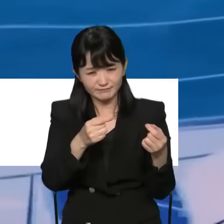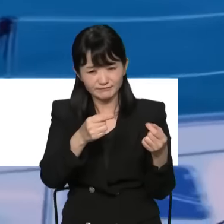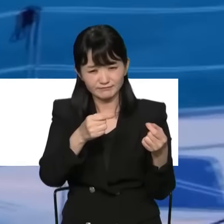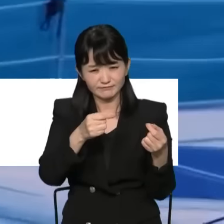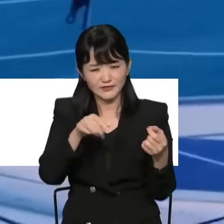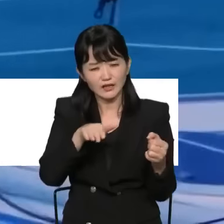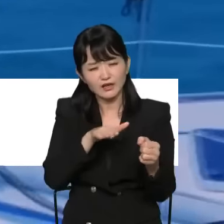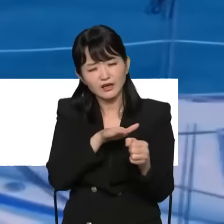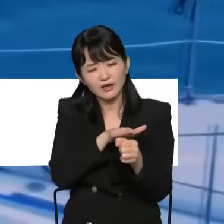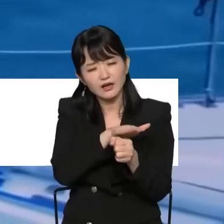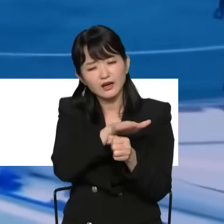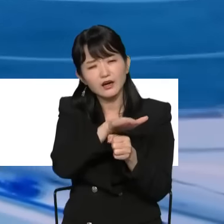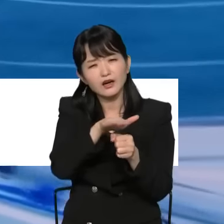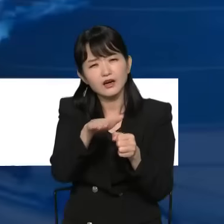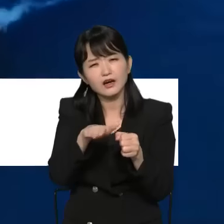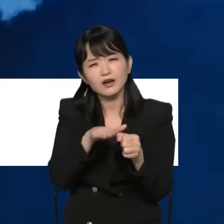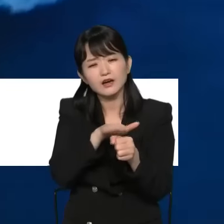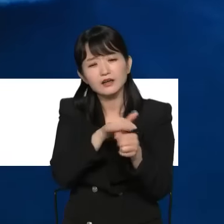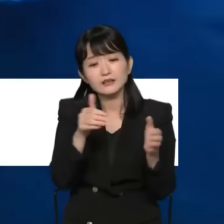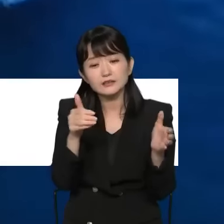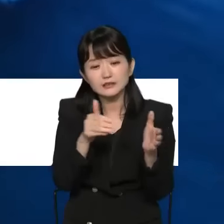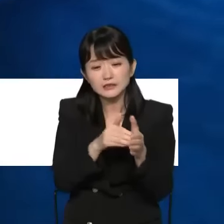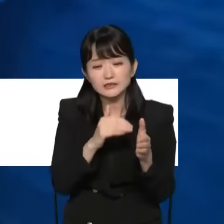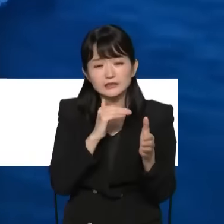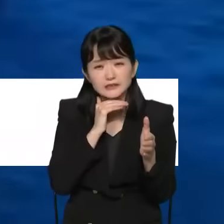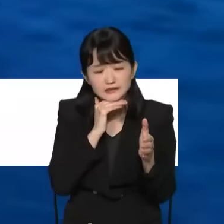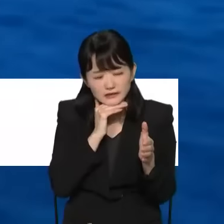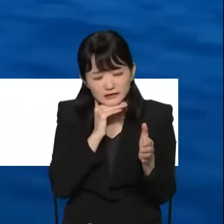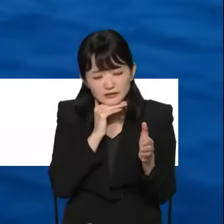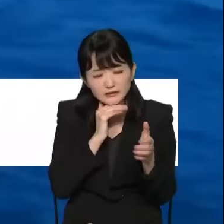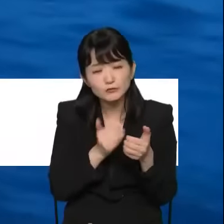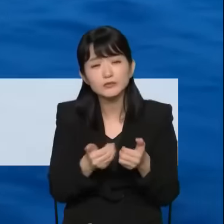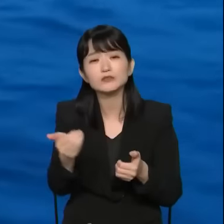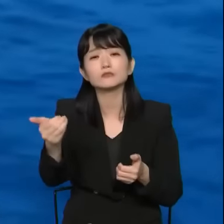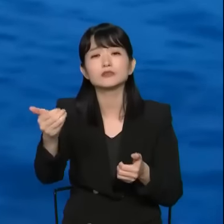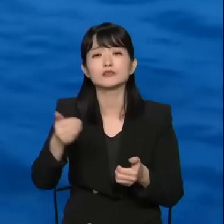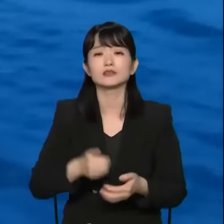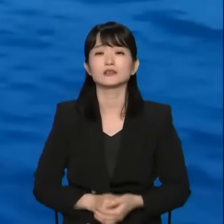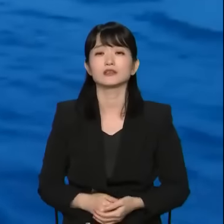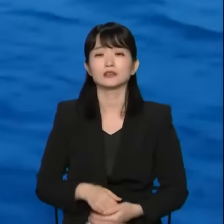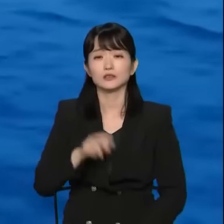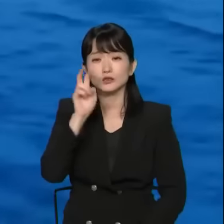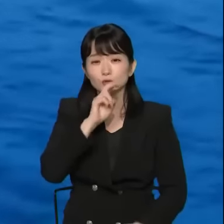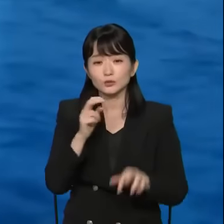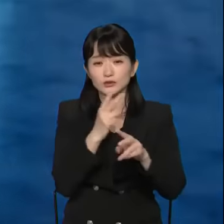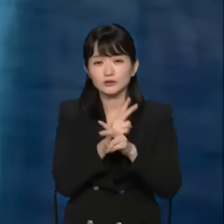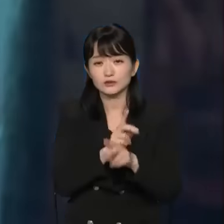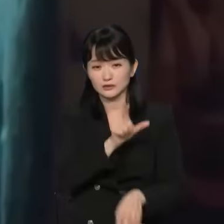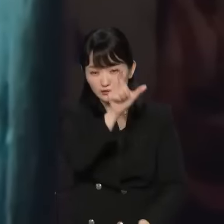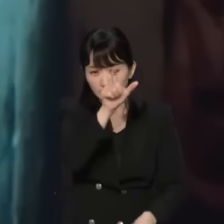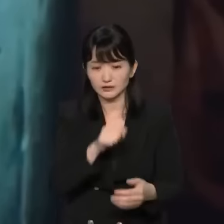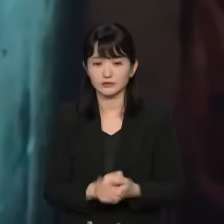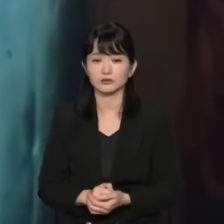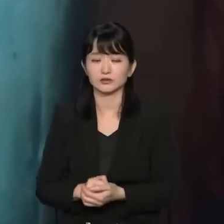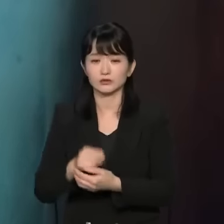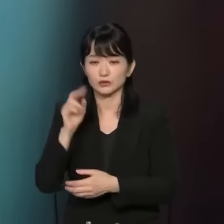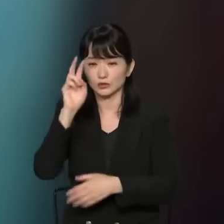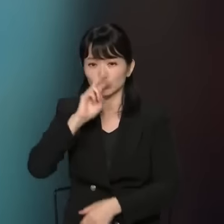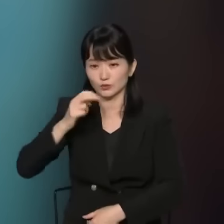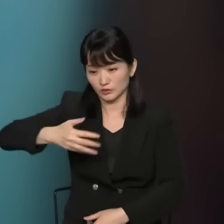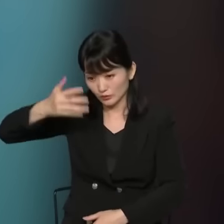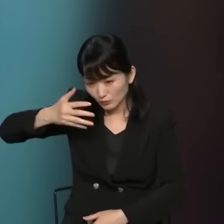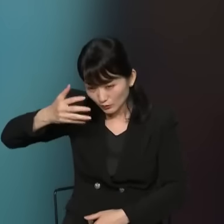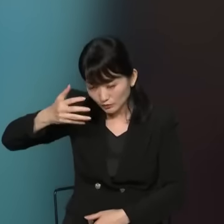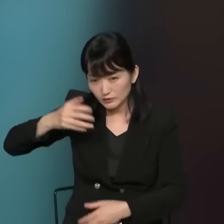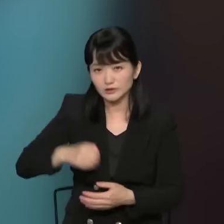사랑이 다 마를 때까지 기다리는 게 이별일 텐데. 음원 사이트와 뮤직비디오 댓글창엔 노벨상